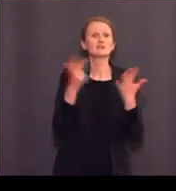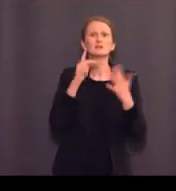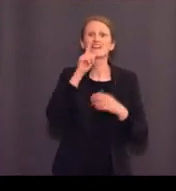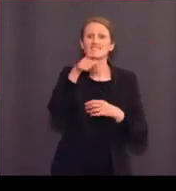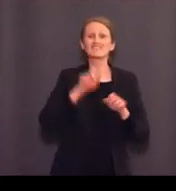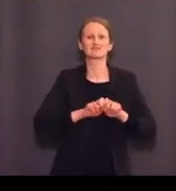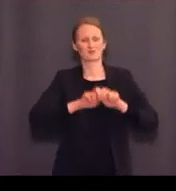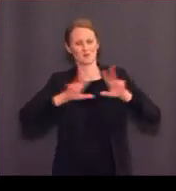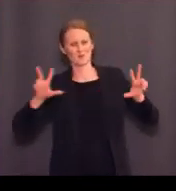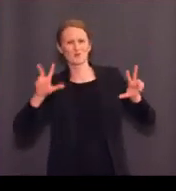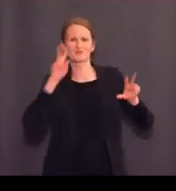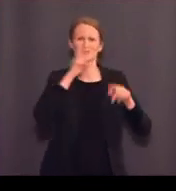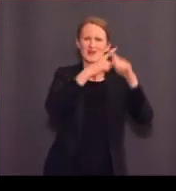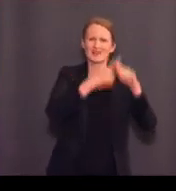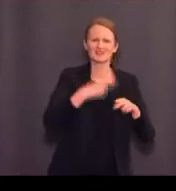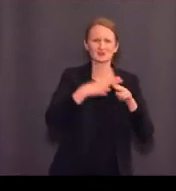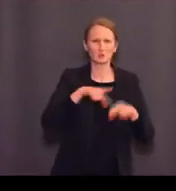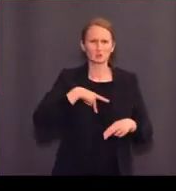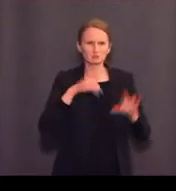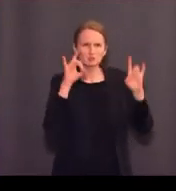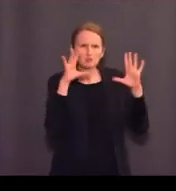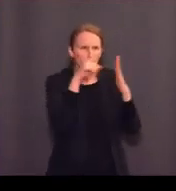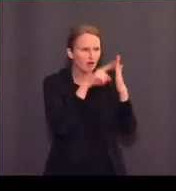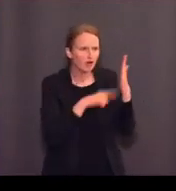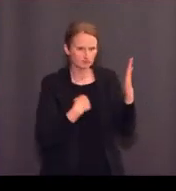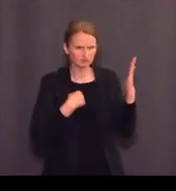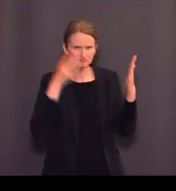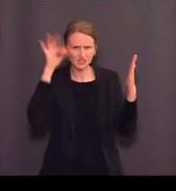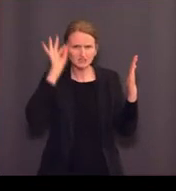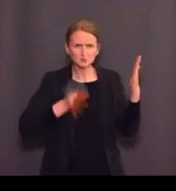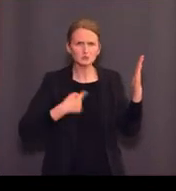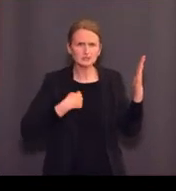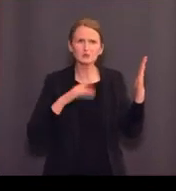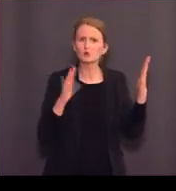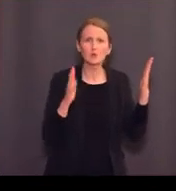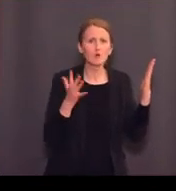liste, veuillez consulter régulièrement le site web